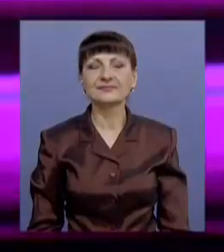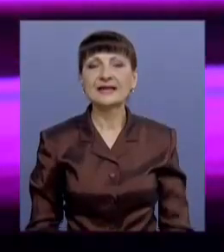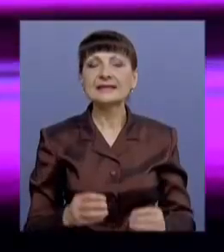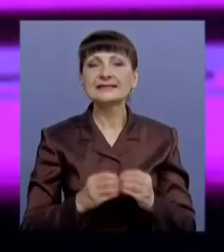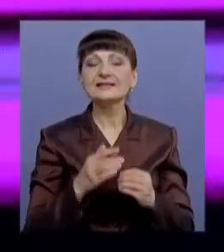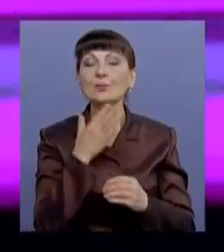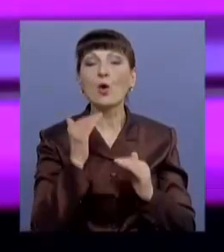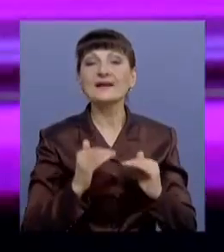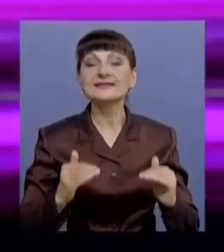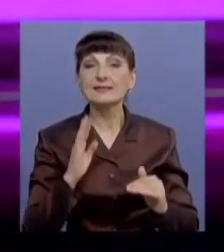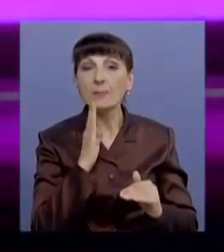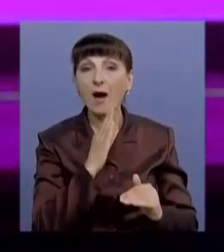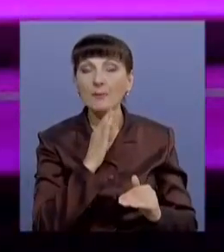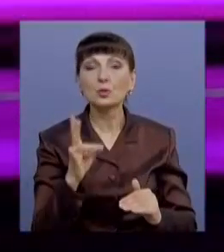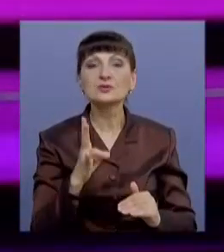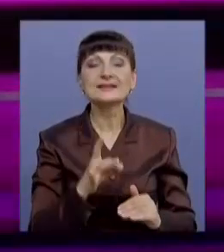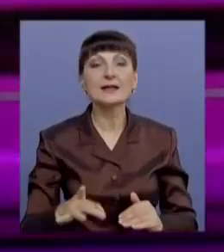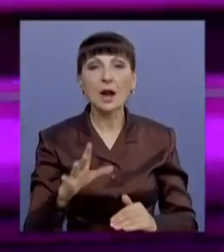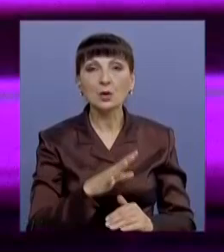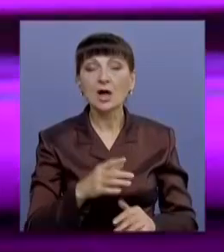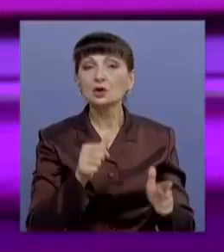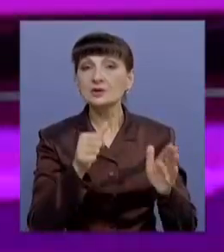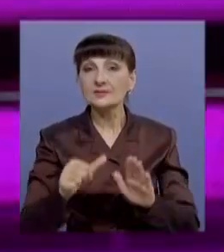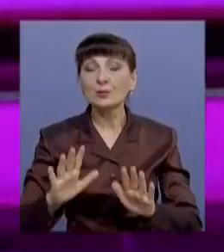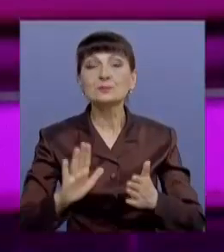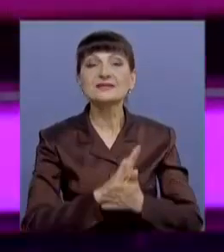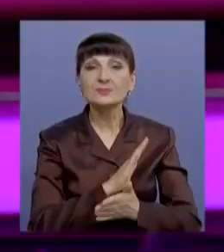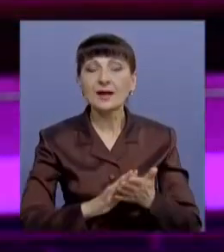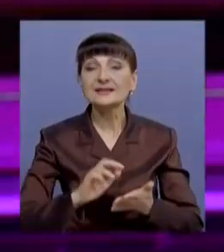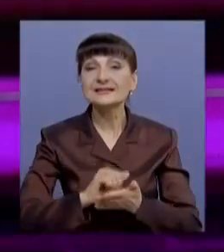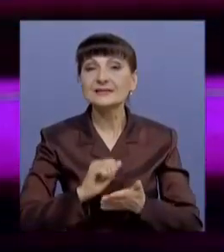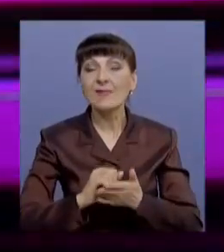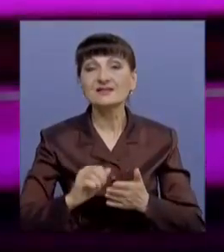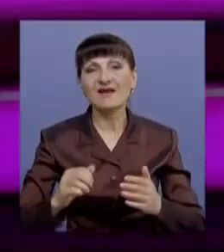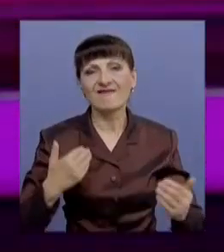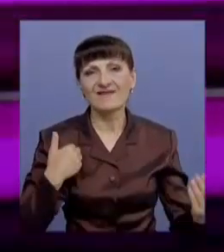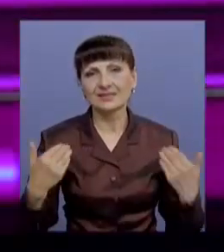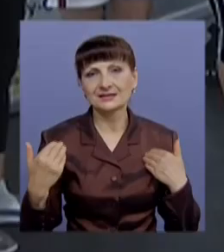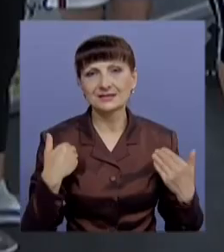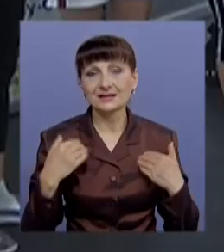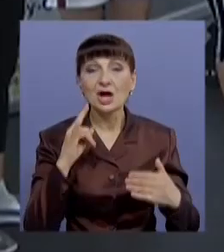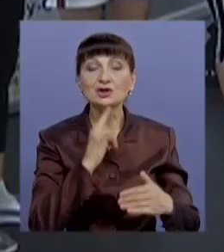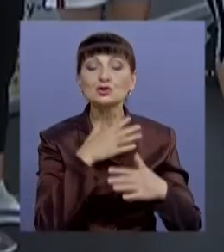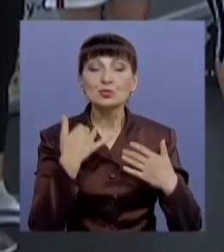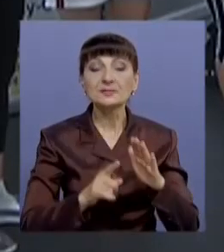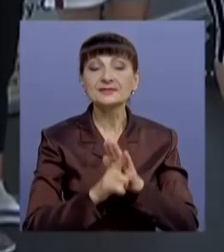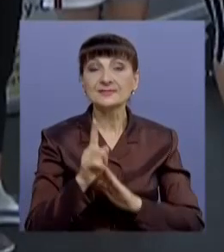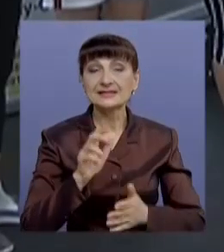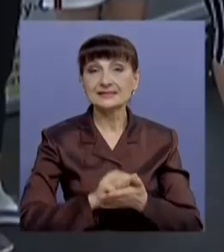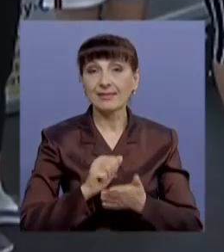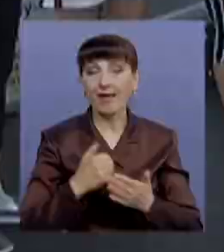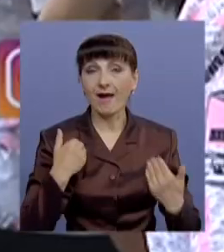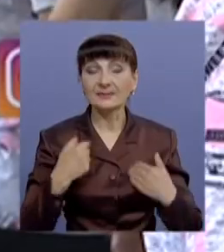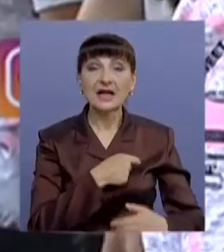10 многодетных мам Нурызбекского района Алматы полгода будут бесплатно заниматься в фитнес-центре. Женщины уже приступили к занятиям.